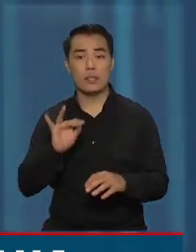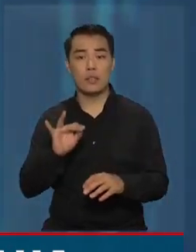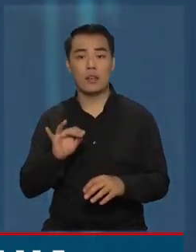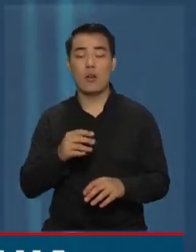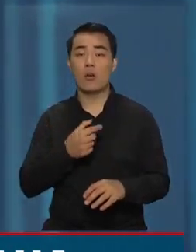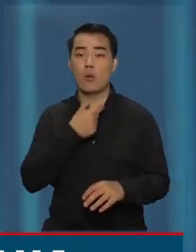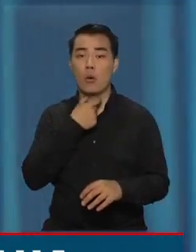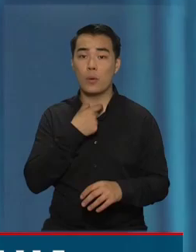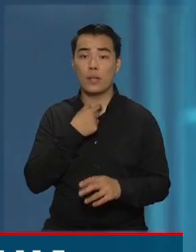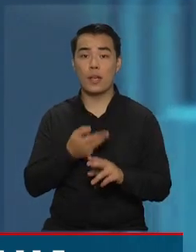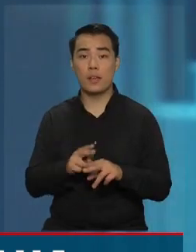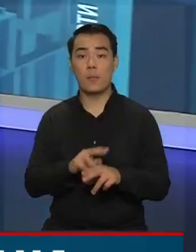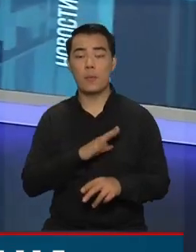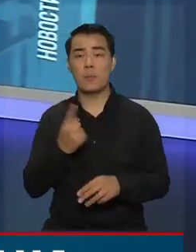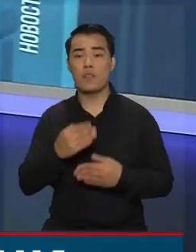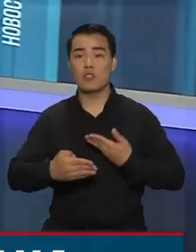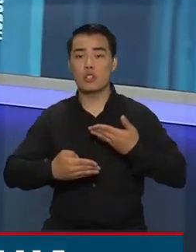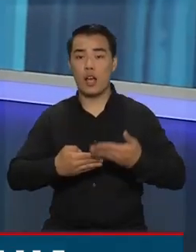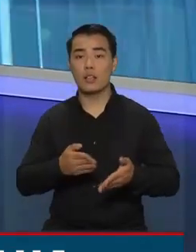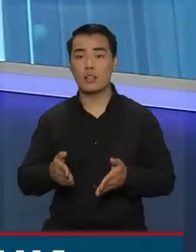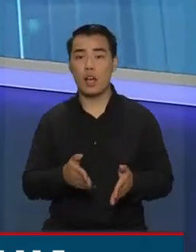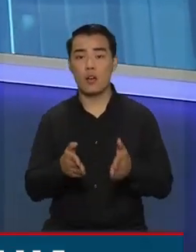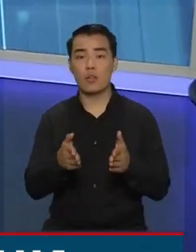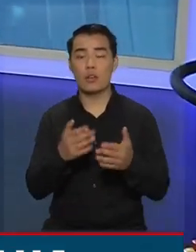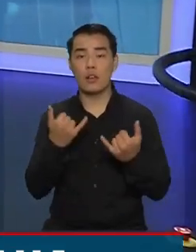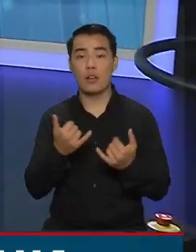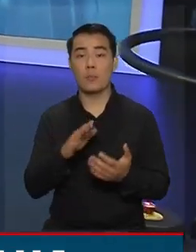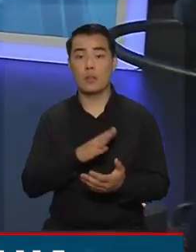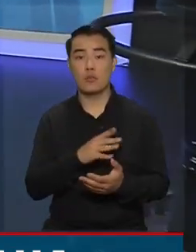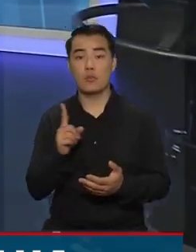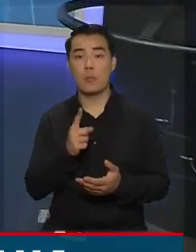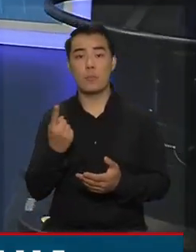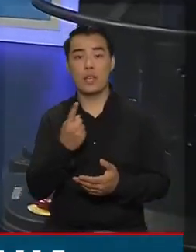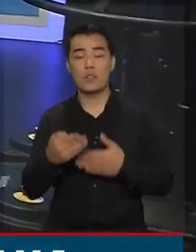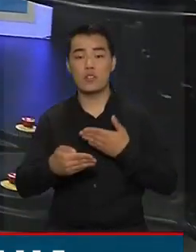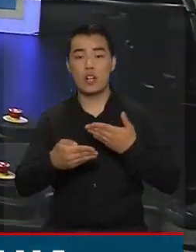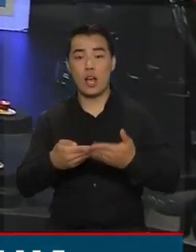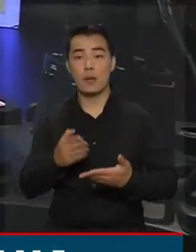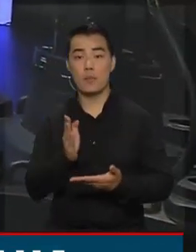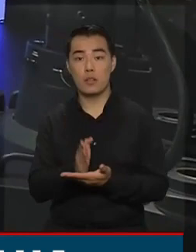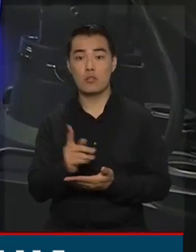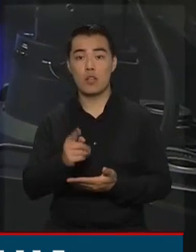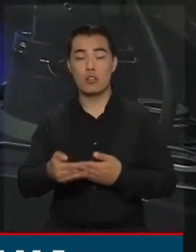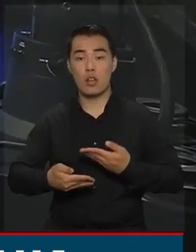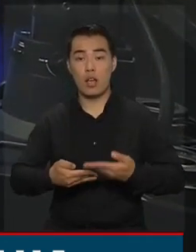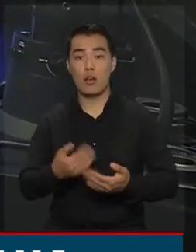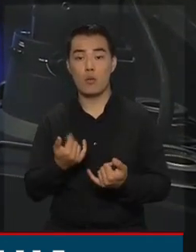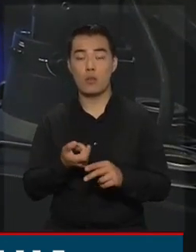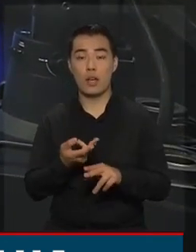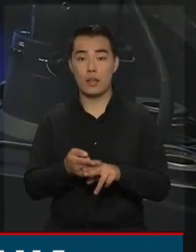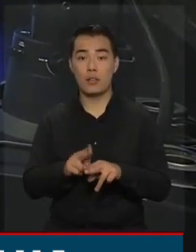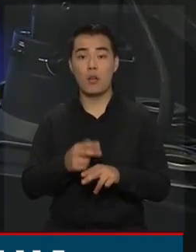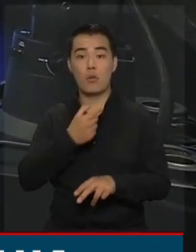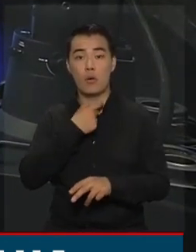голос, это был первый шаг, а дорога в тысячу ли начинается с первого шага. Именно тогда уже